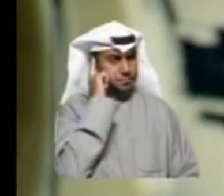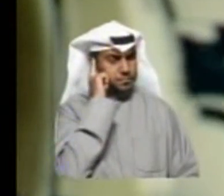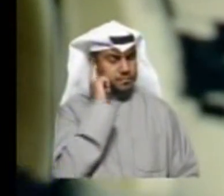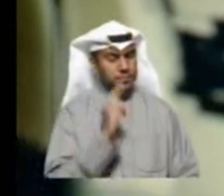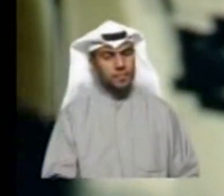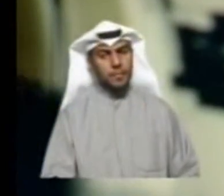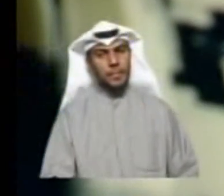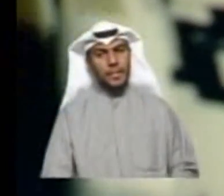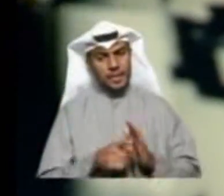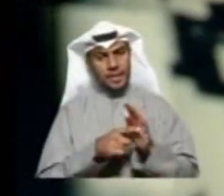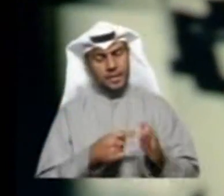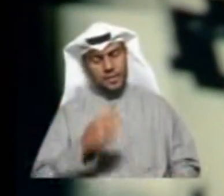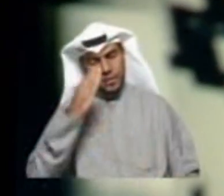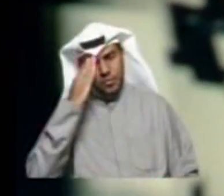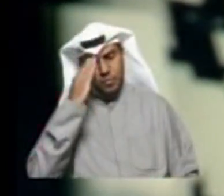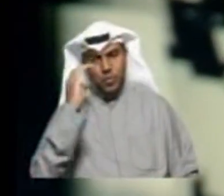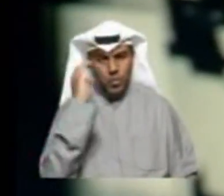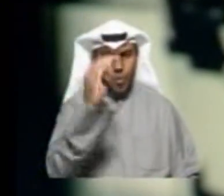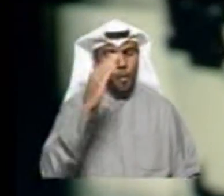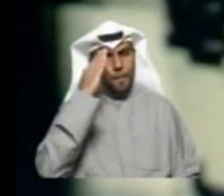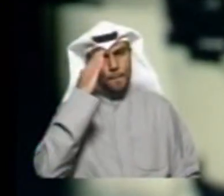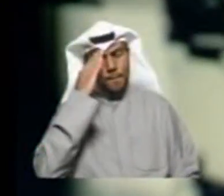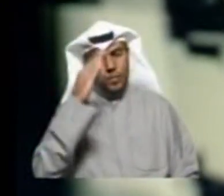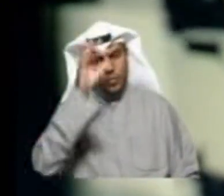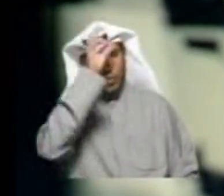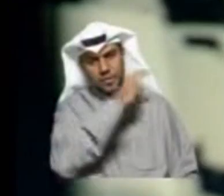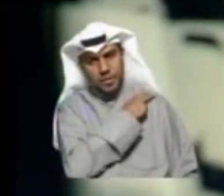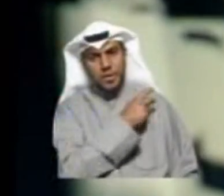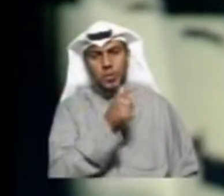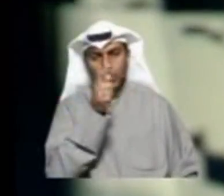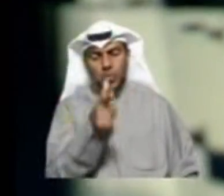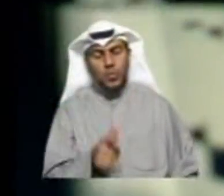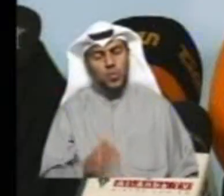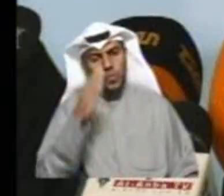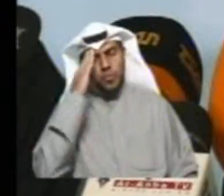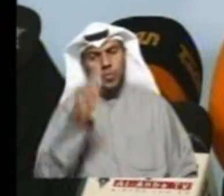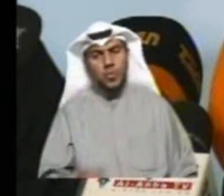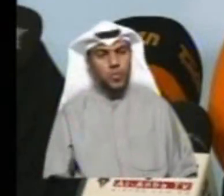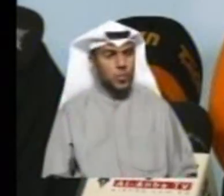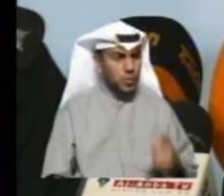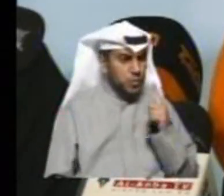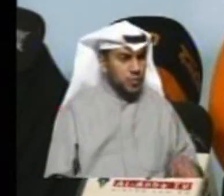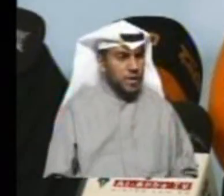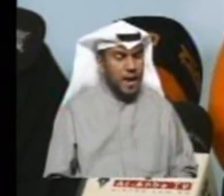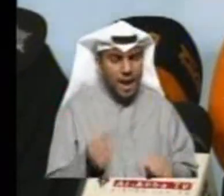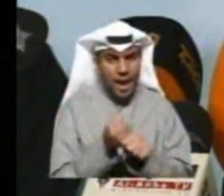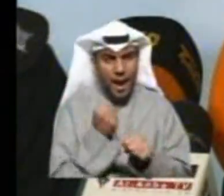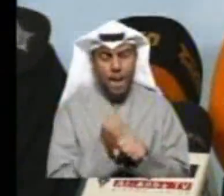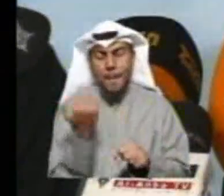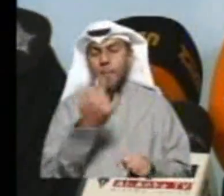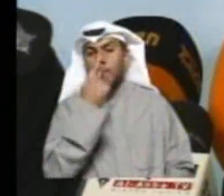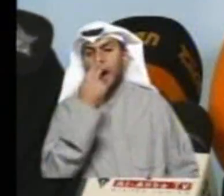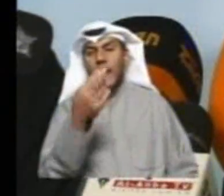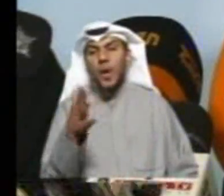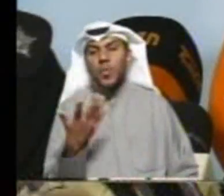نعم، أشكركم على المداخلة التلفونية للتوضيح للمقيمين والمواطنين آلية العمل في هذا